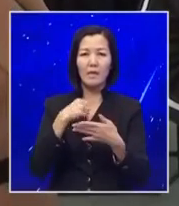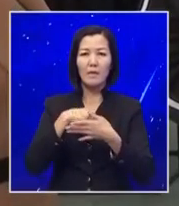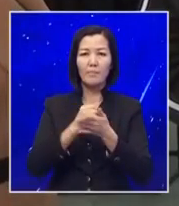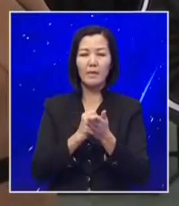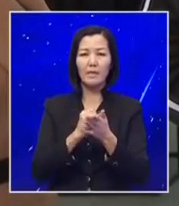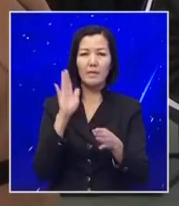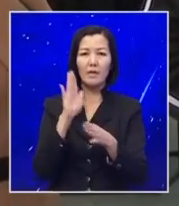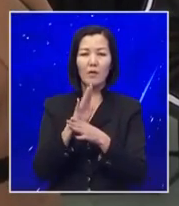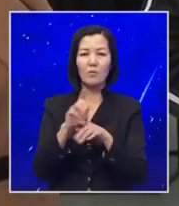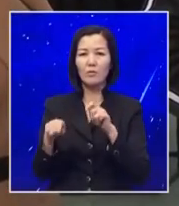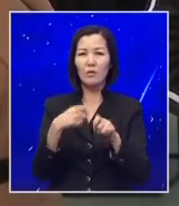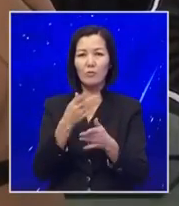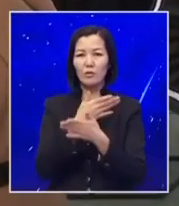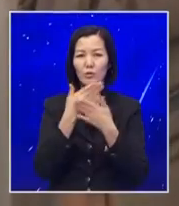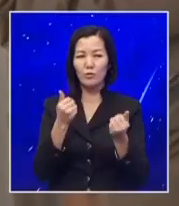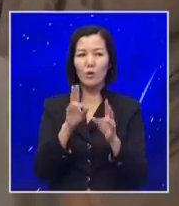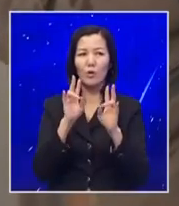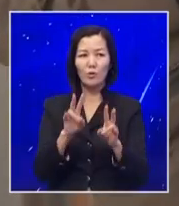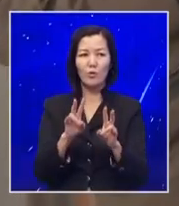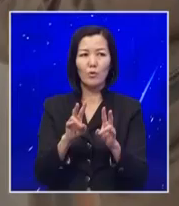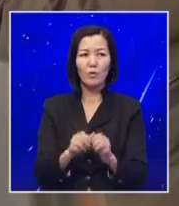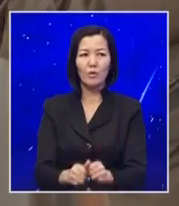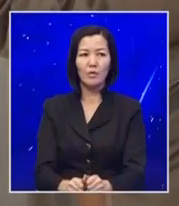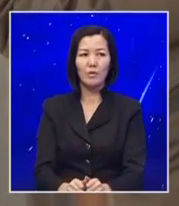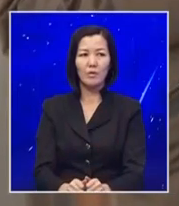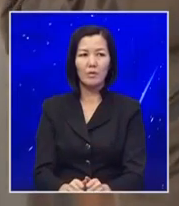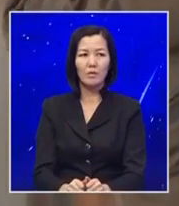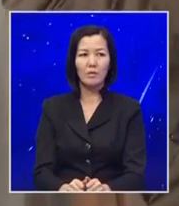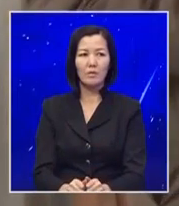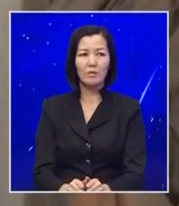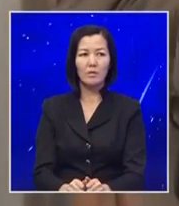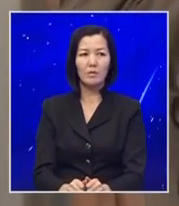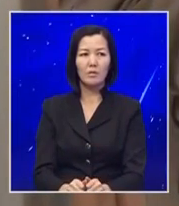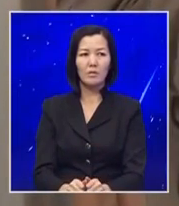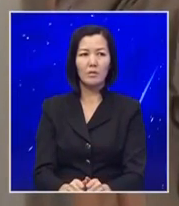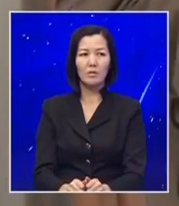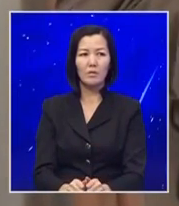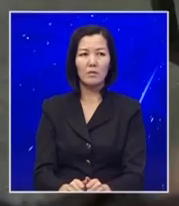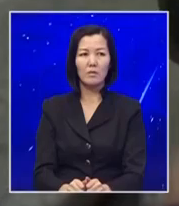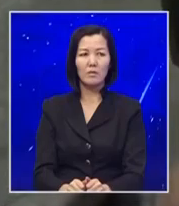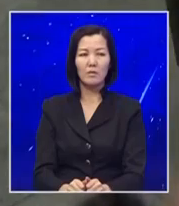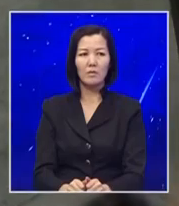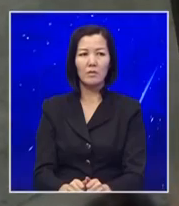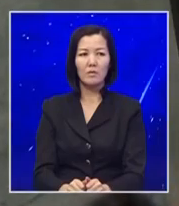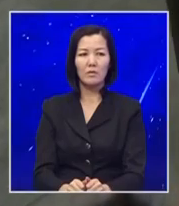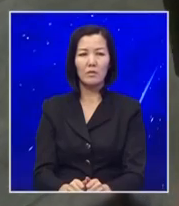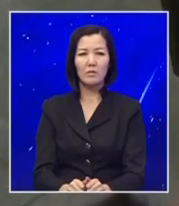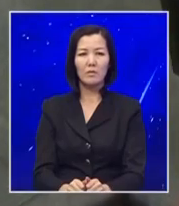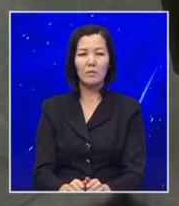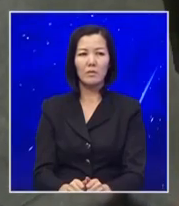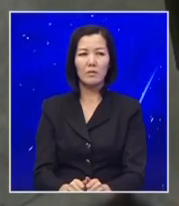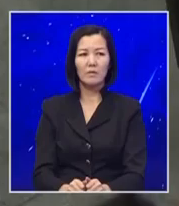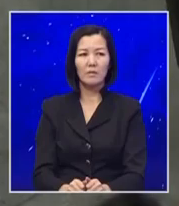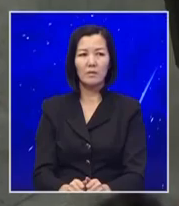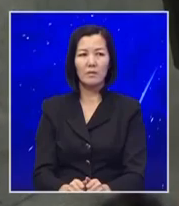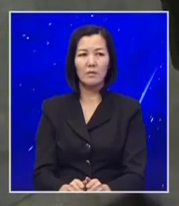талабын бұзбадық деп ақталды. Бірақ... Мы не работаем, у нас ревизия. Вот 2 часа назад работаем в обычном режиме с 12 до 9. Тем